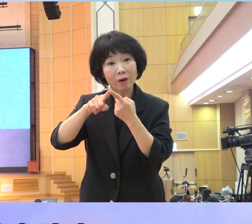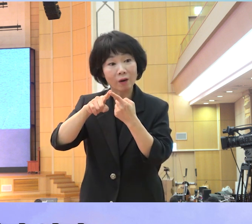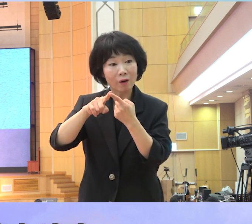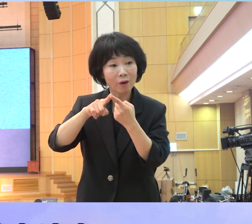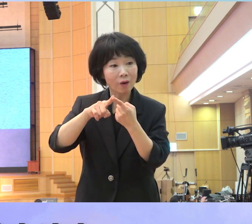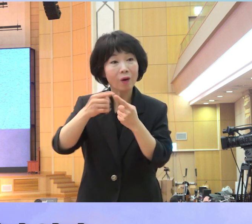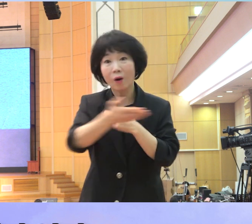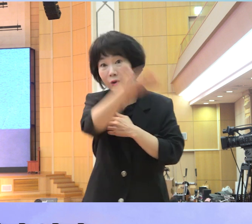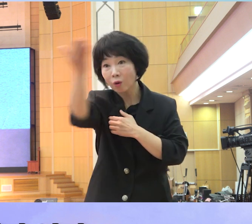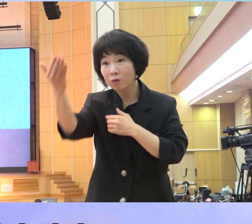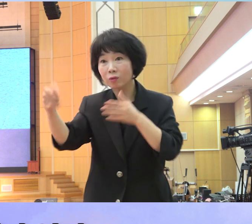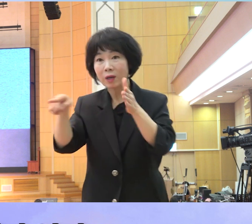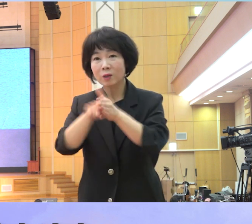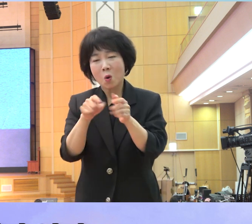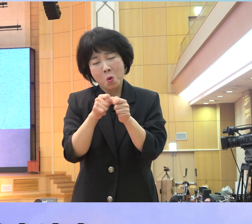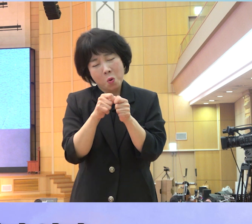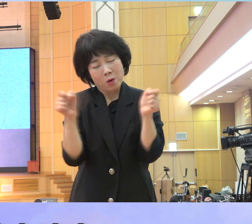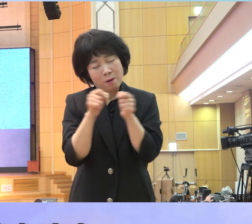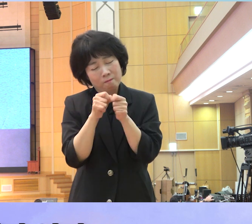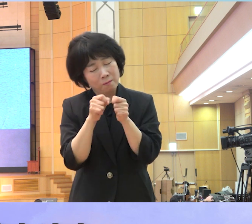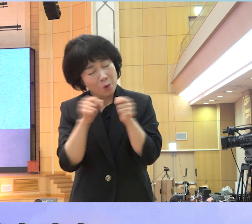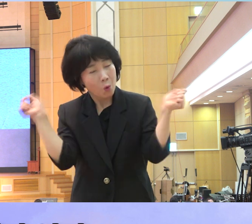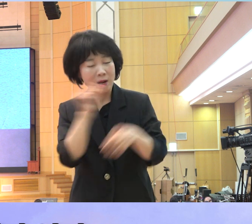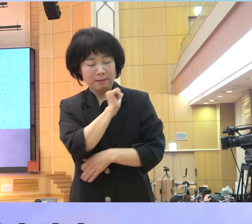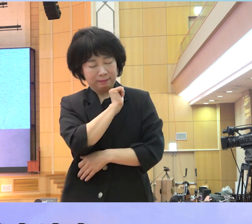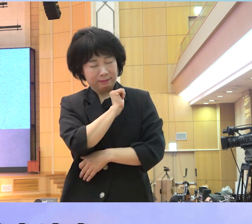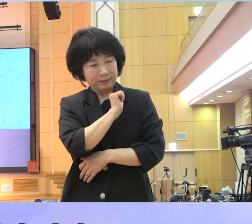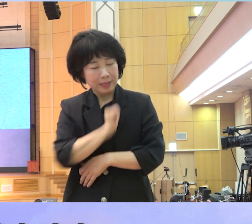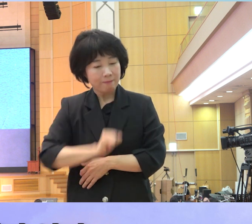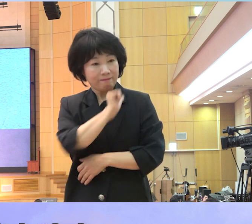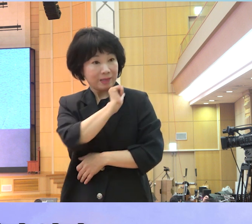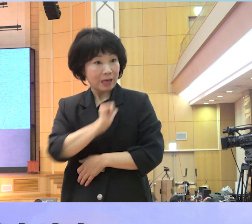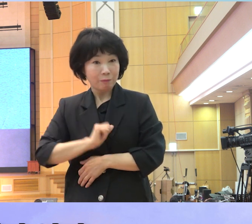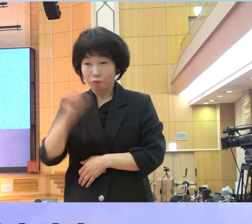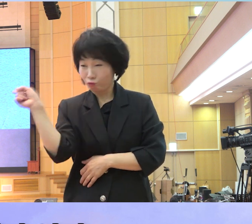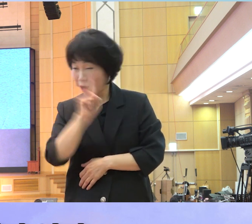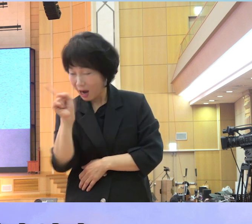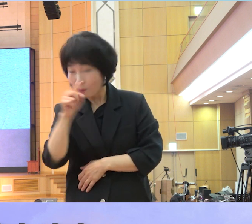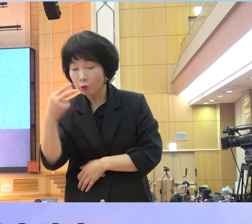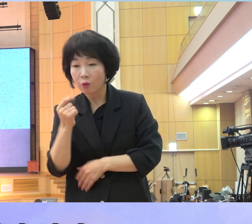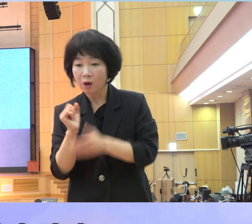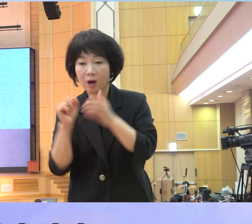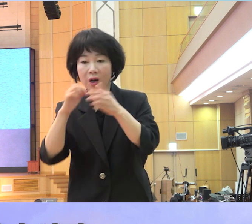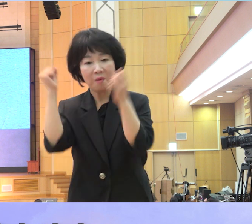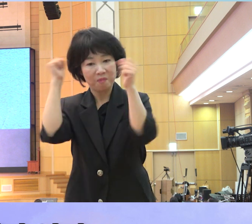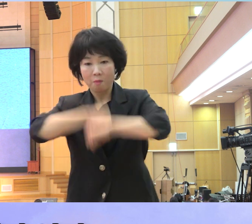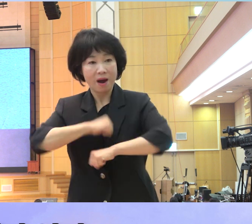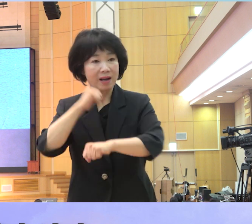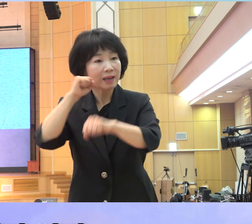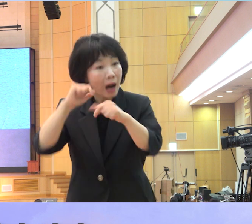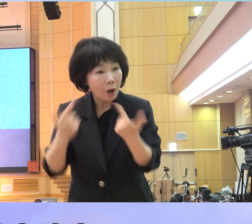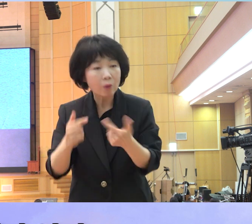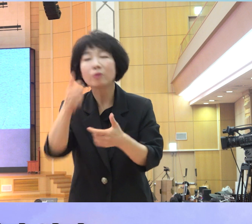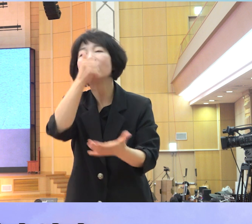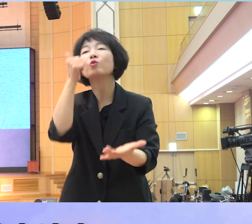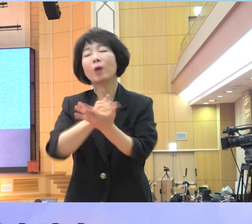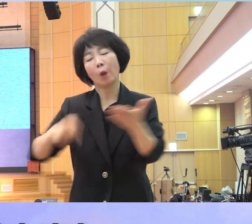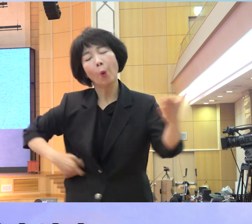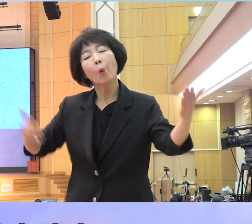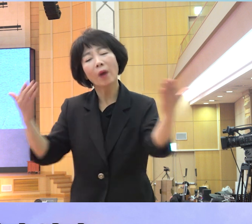뭐하사? 오래 참으사 아무도 멸망치 않고 다 회개하기에